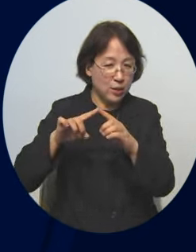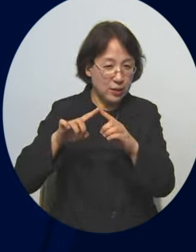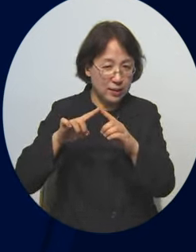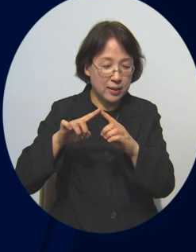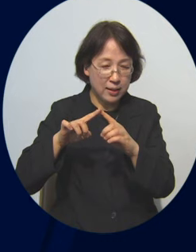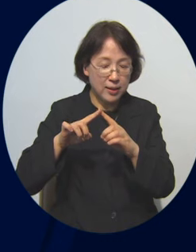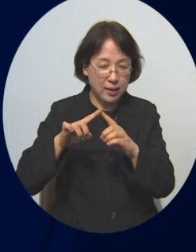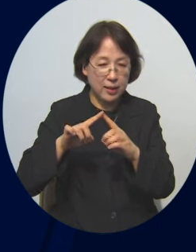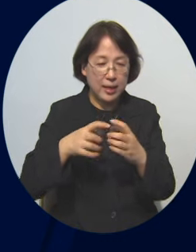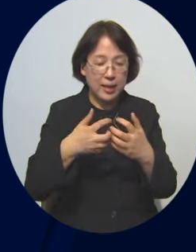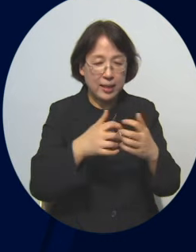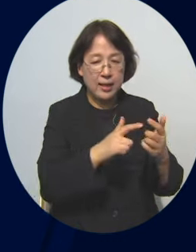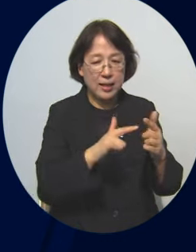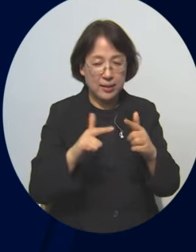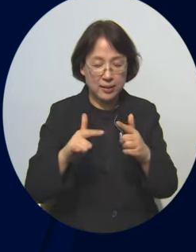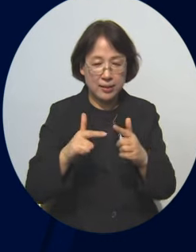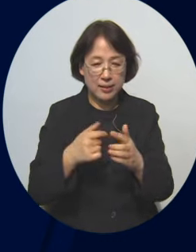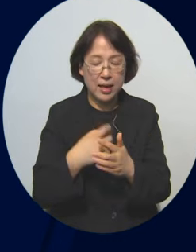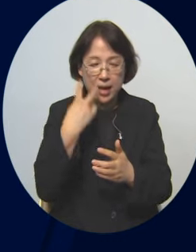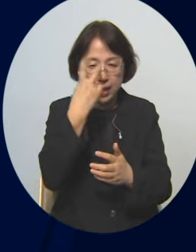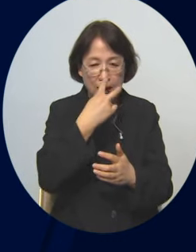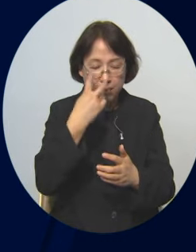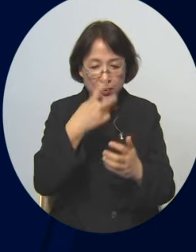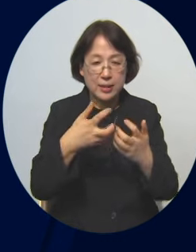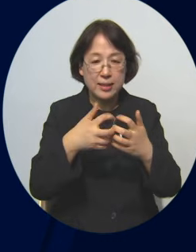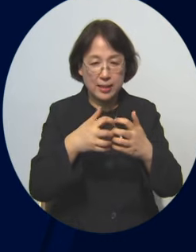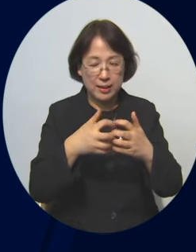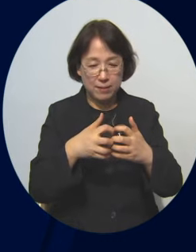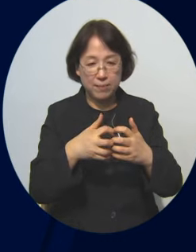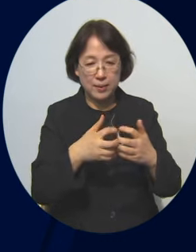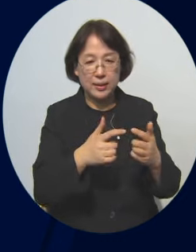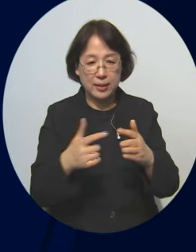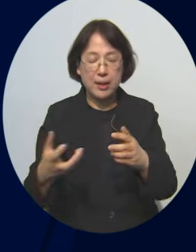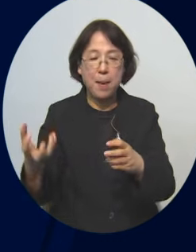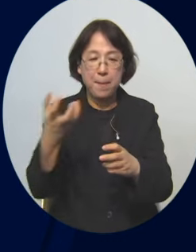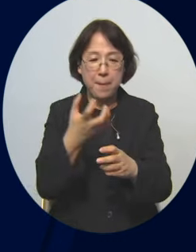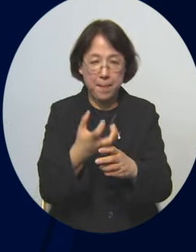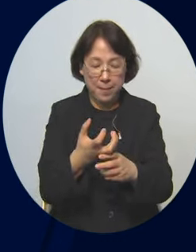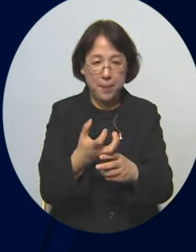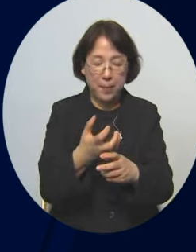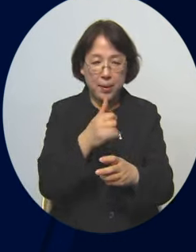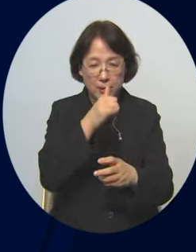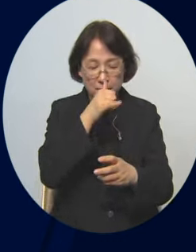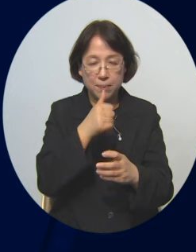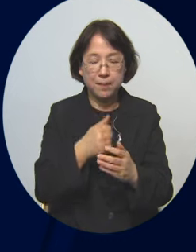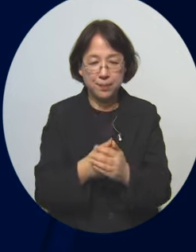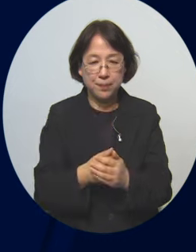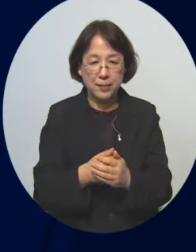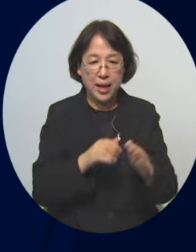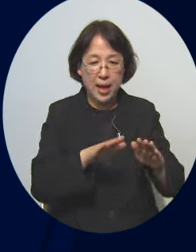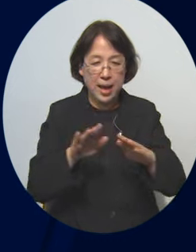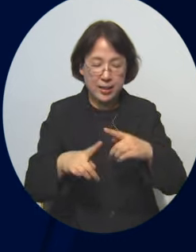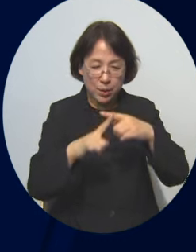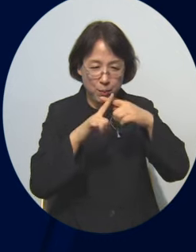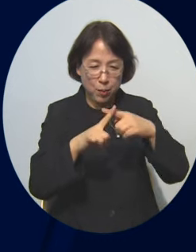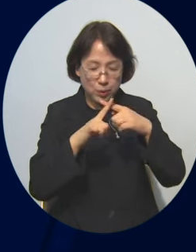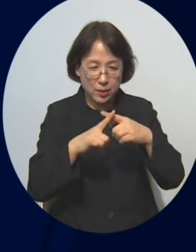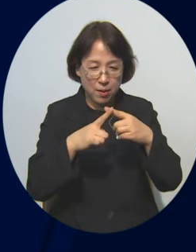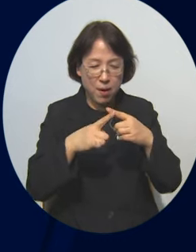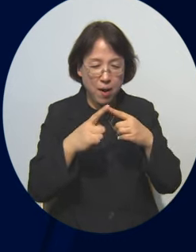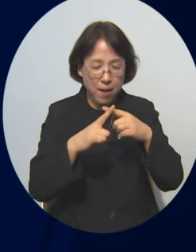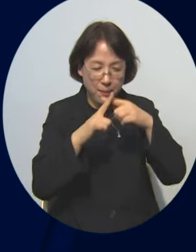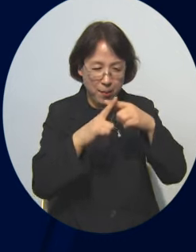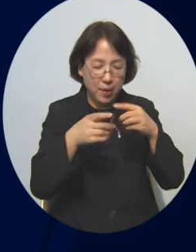적외선 장비 등 고성능 감시 정찰 장비와 전자전 장비를 탑재하고 있습니다. 해상 표적을 정밀 타격할 수